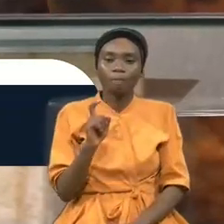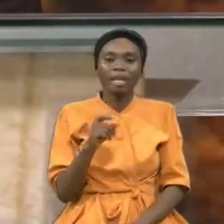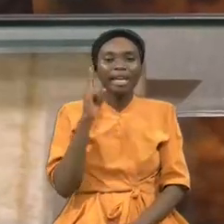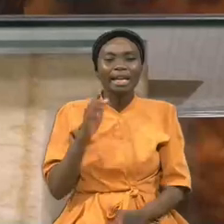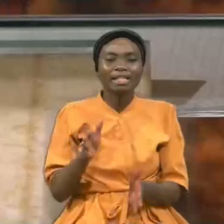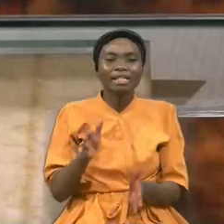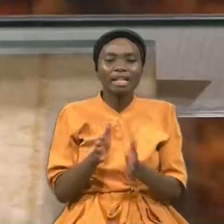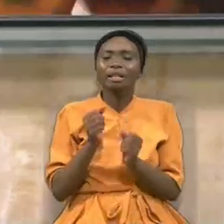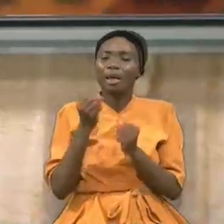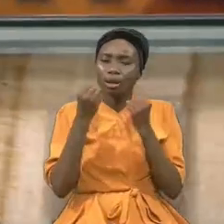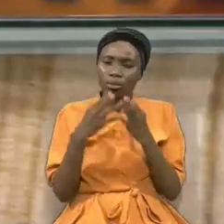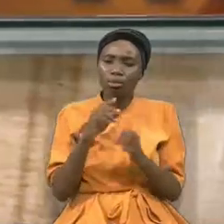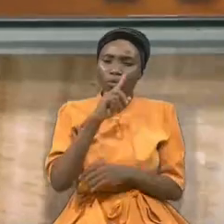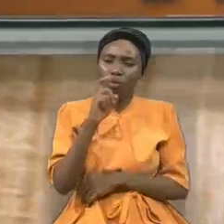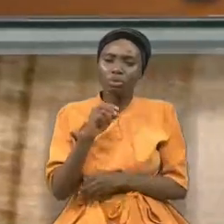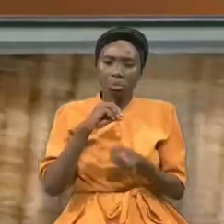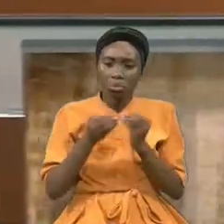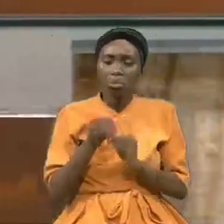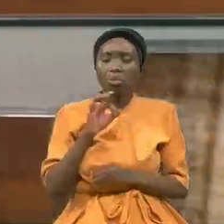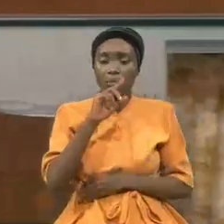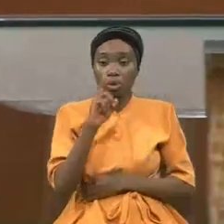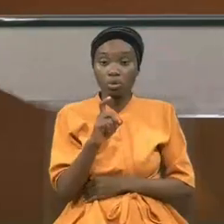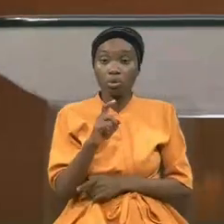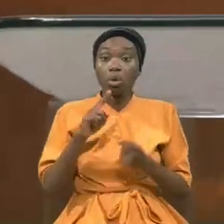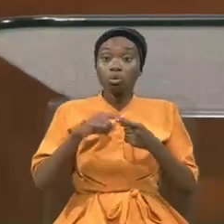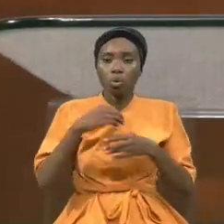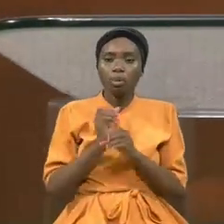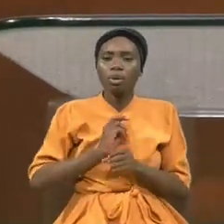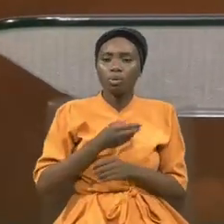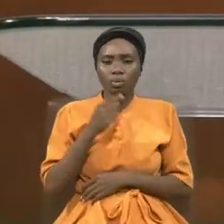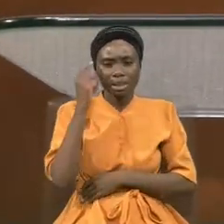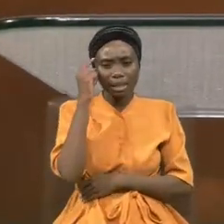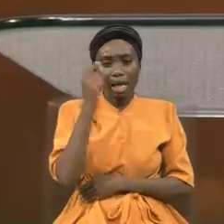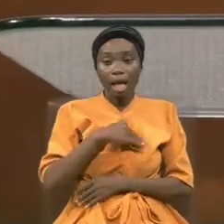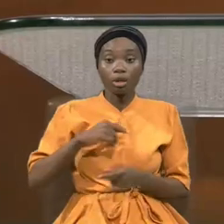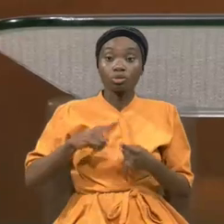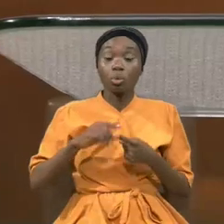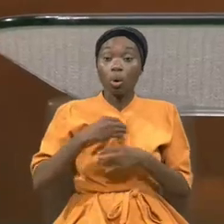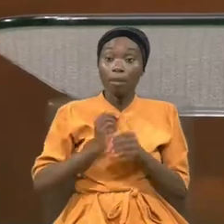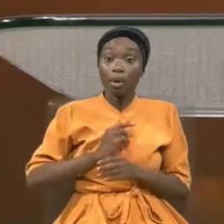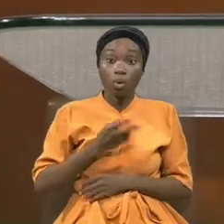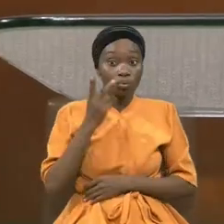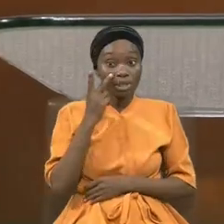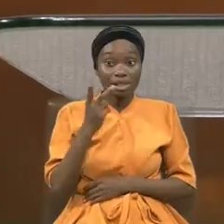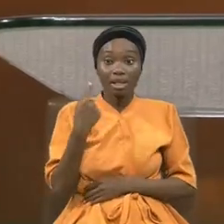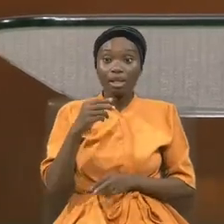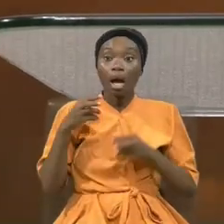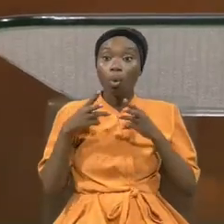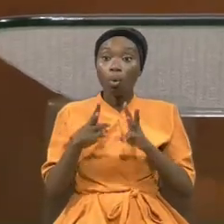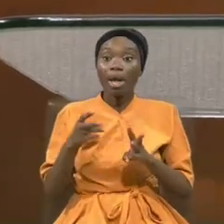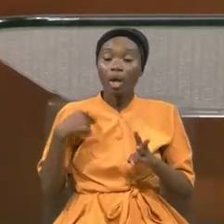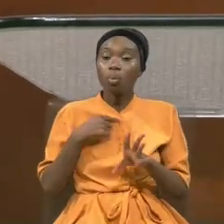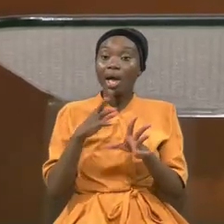Et il pose beaucoup de questions pour nous faire penser, pour nous faire voir